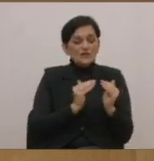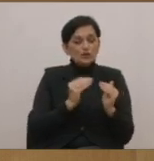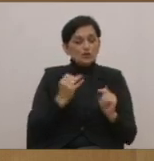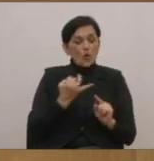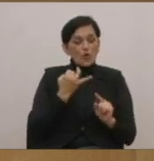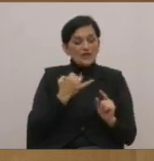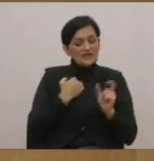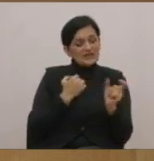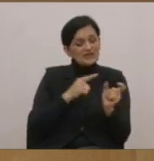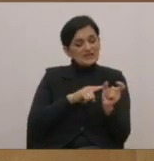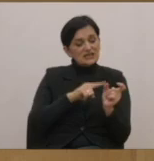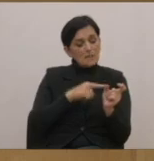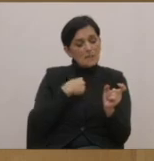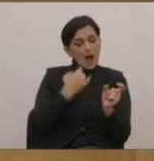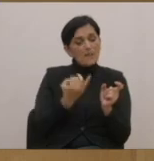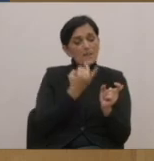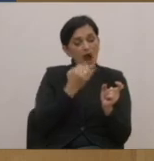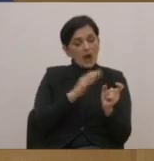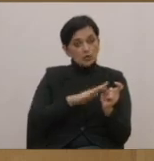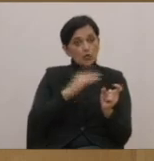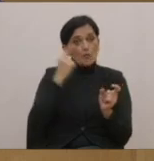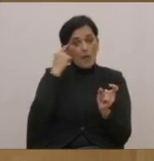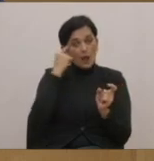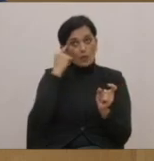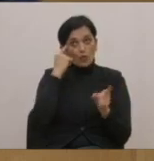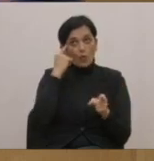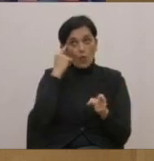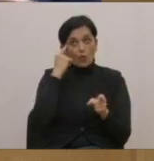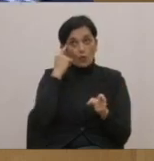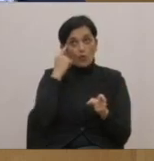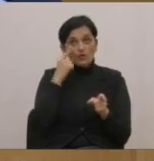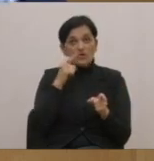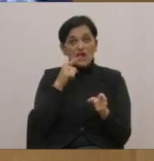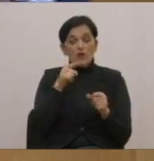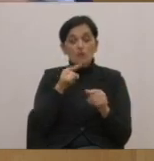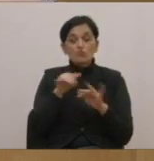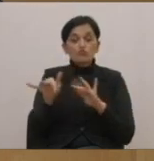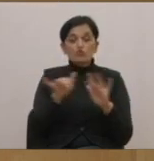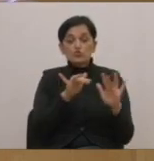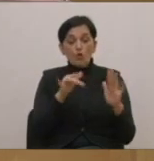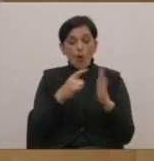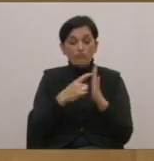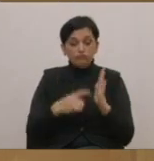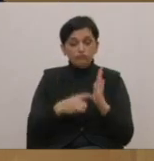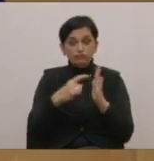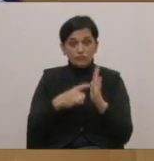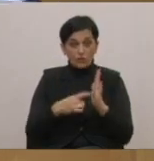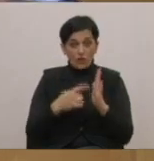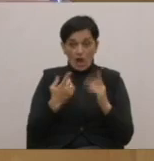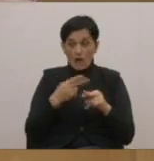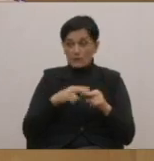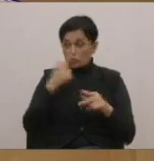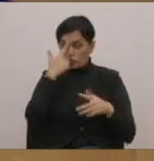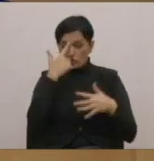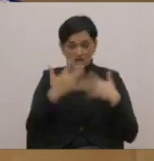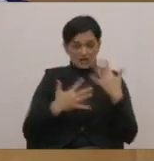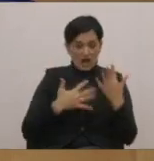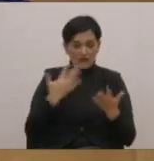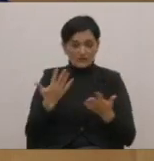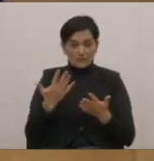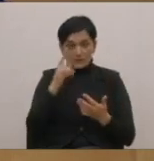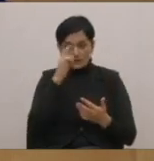avea ce mă interese, da, mi-a gonar obro, da, vas galvar ce mi-a proces și drevo, ar mohta, mi-a dat ui beni, ha, da, galvar cu ora sa trahteba,